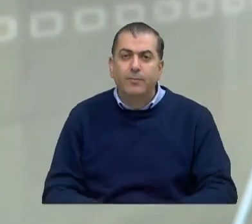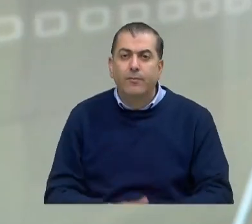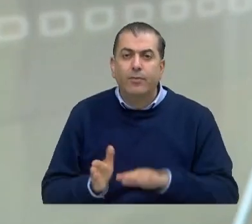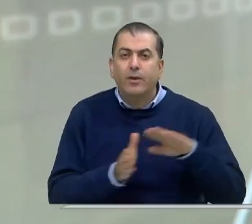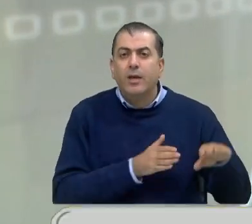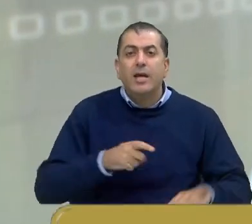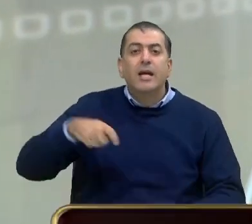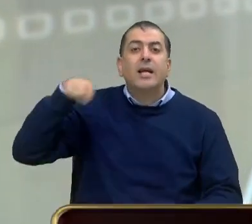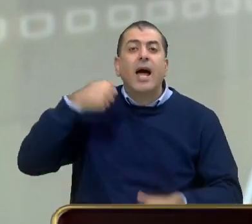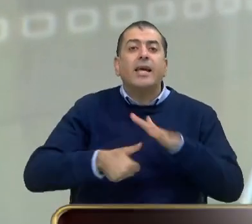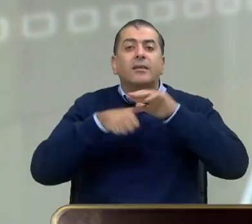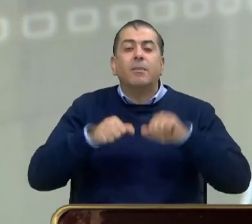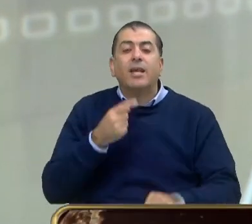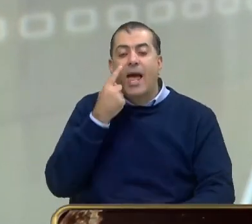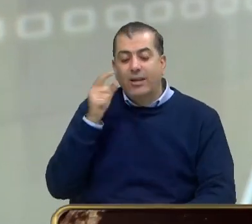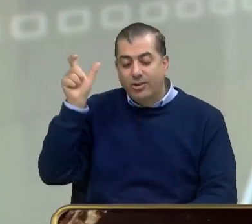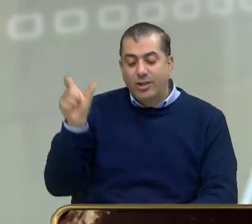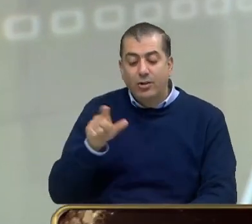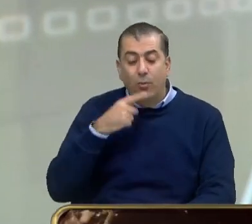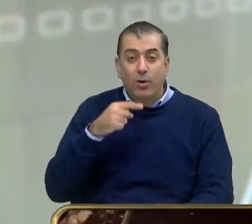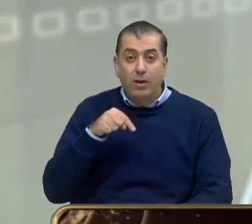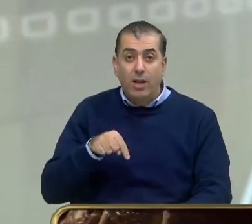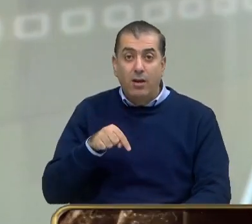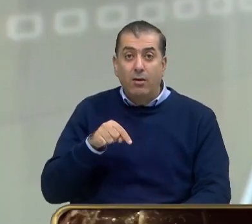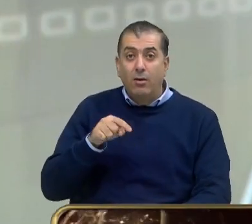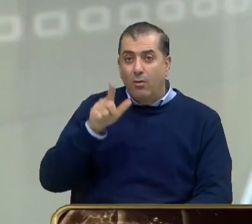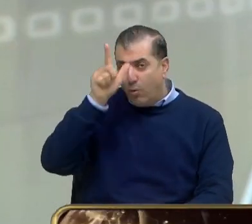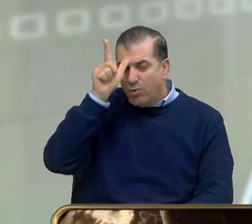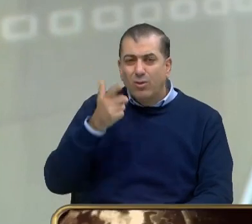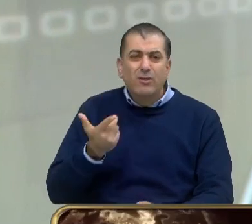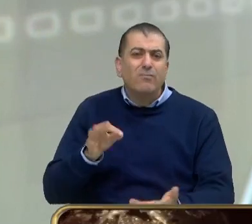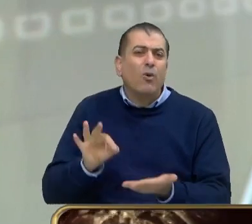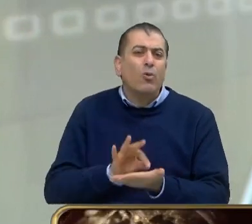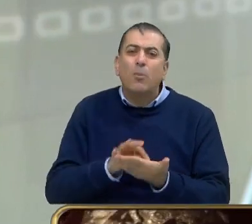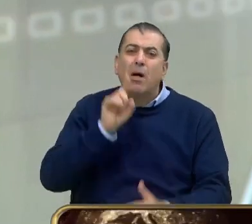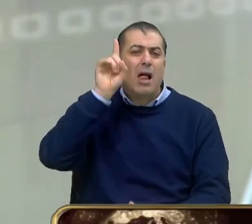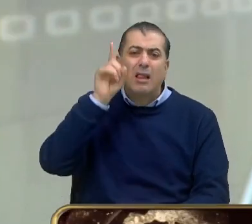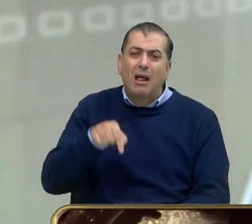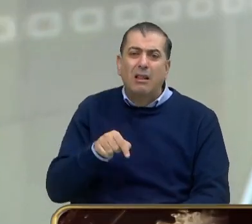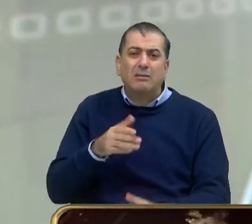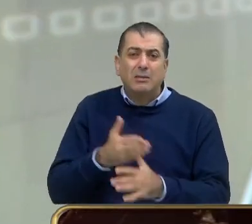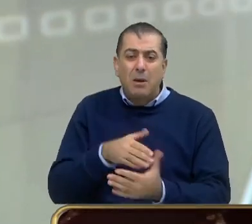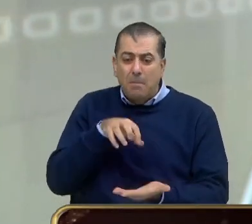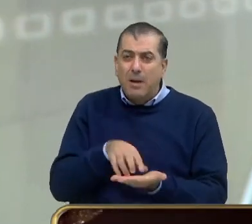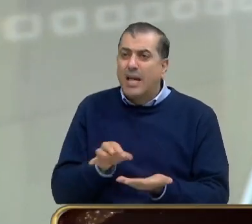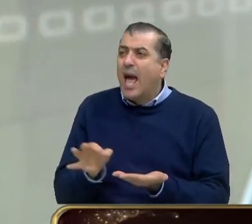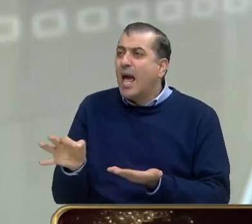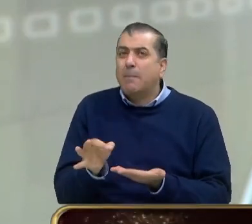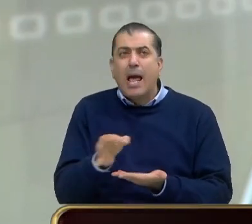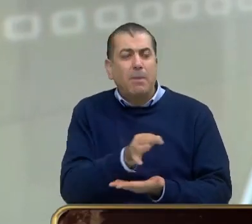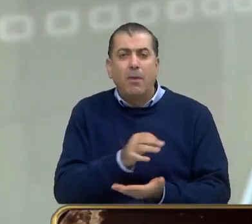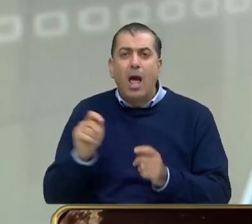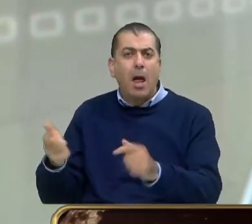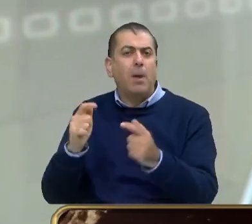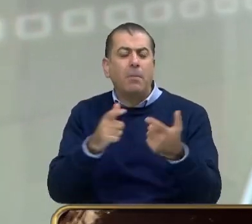قال رئيس مجلس الاعيان فيصل الفايز ان قدر الاردن ان يواجه التحديات باستمرار بسبب موقعه الجيوسياسي